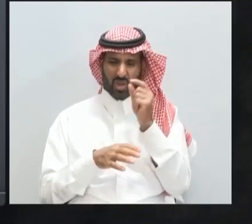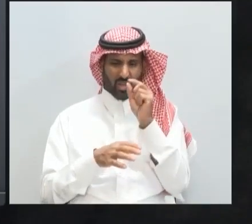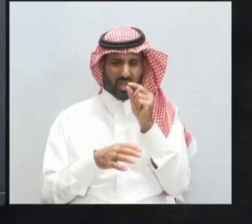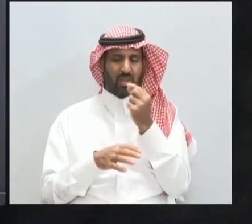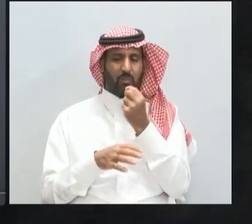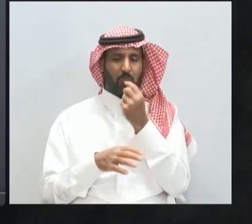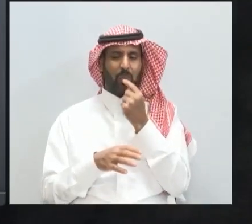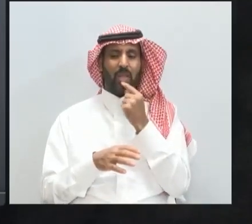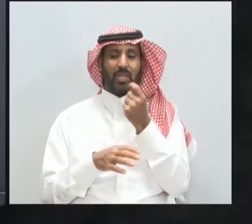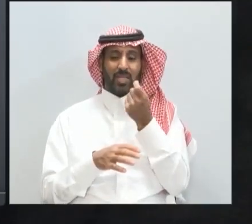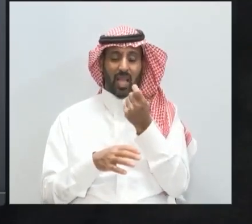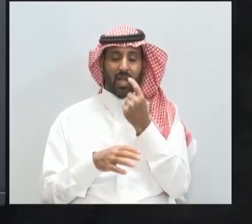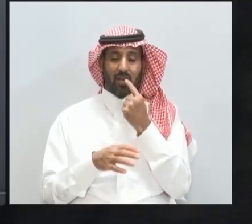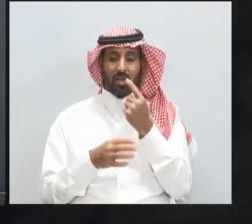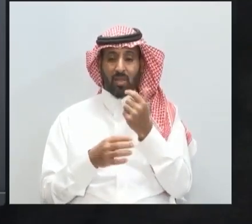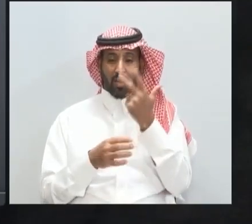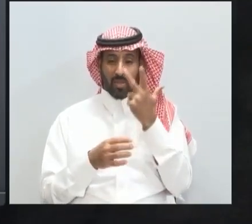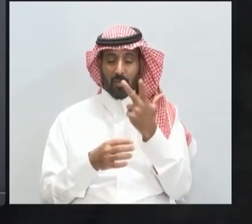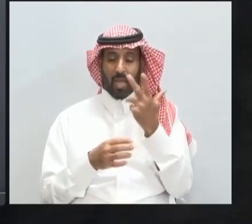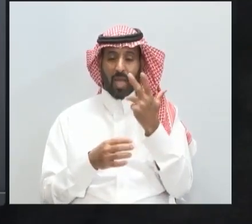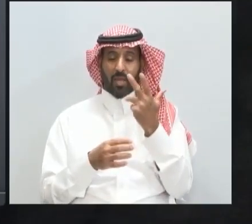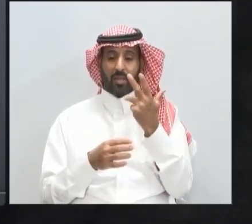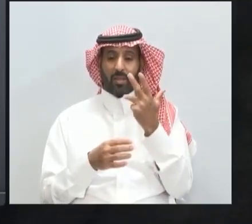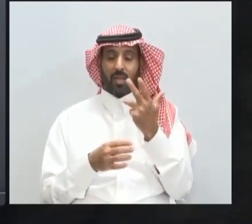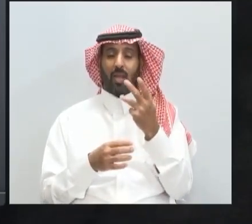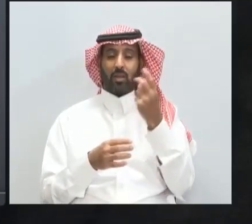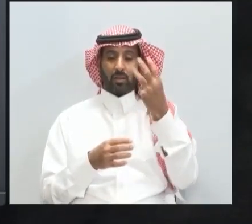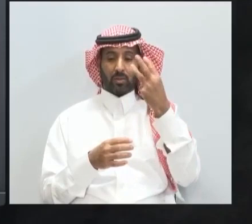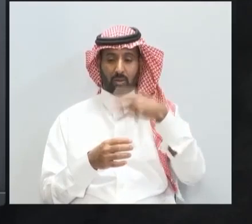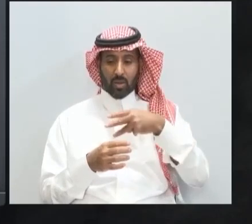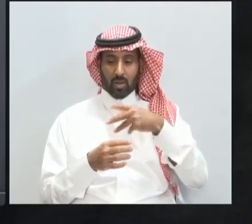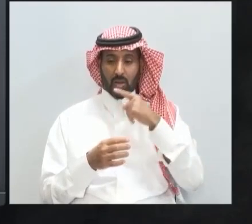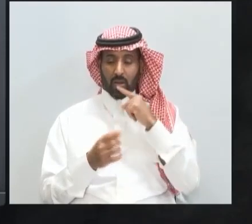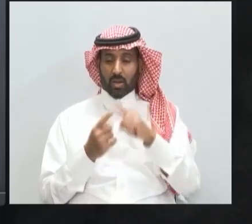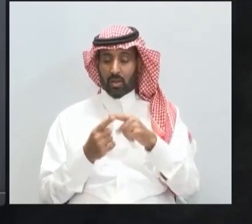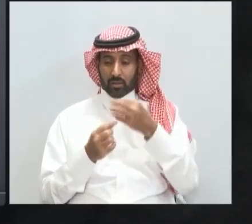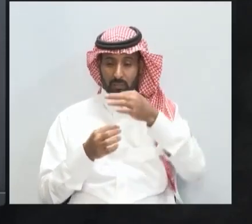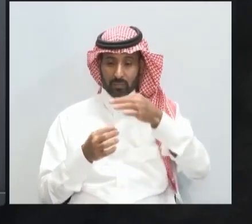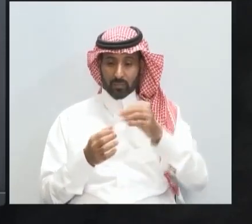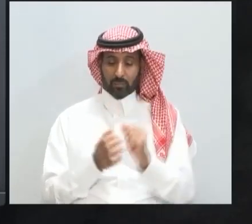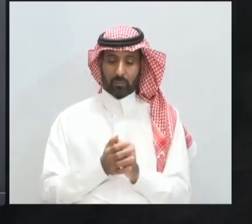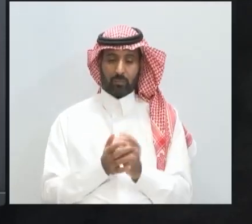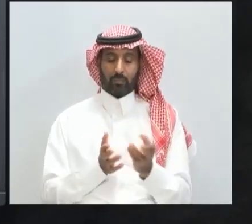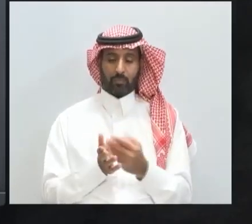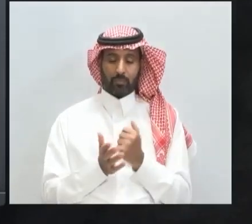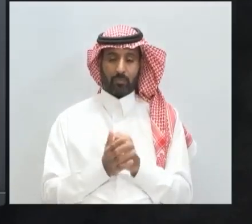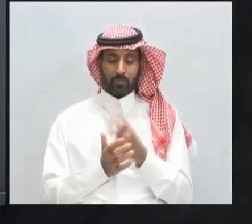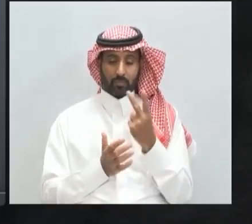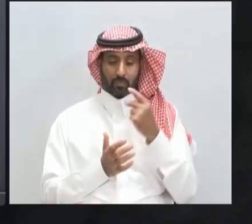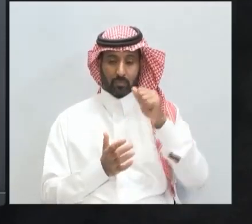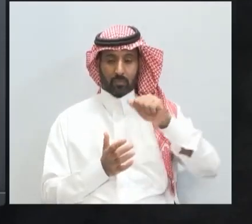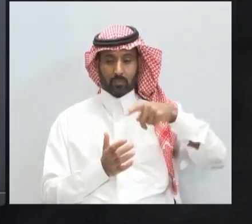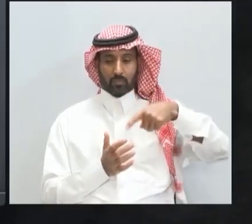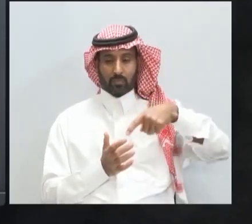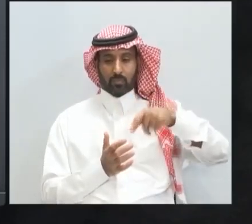هو 38 من الاي تي بي ولكن في مخلوقات حقيقيه النواه تم استخدام اثنين من الاي تي بي تتذكرون في بدايه عمليه